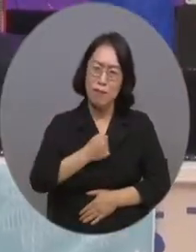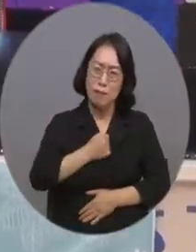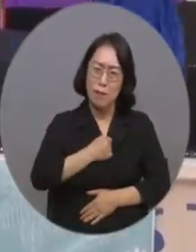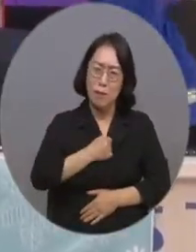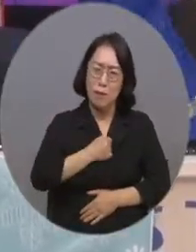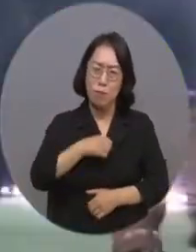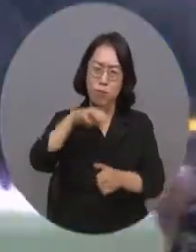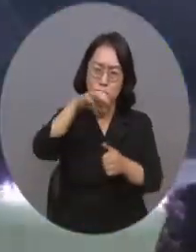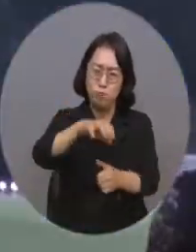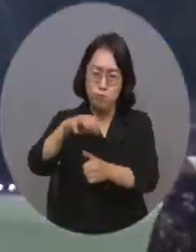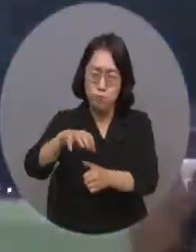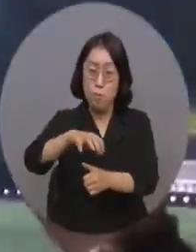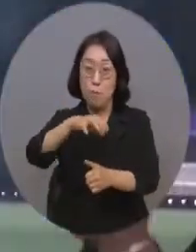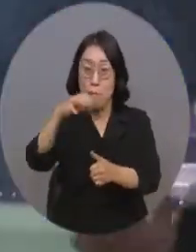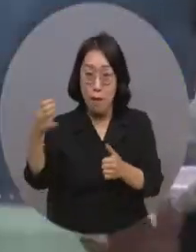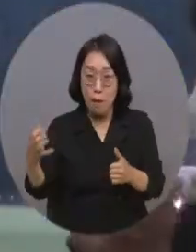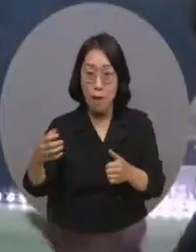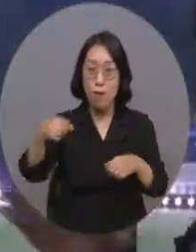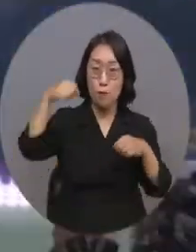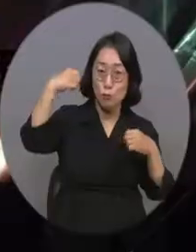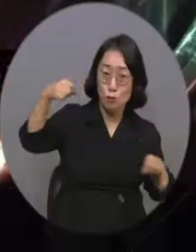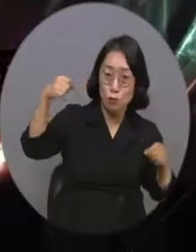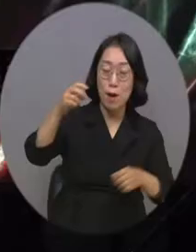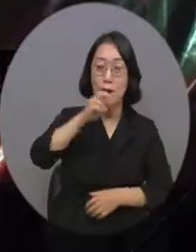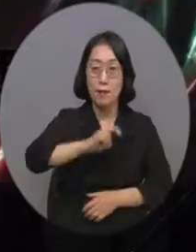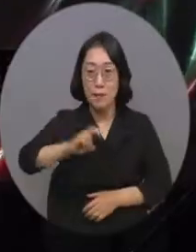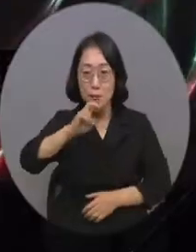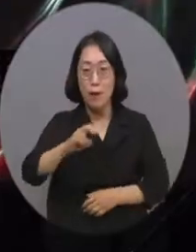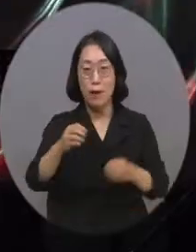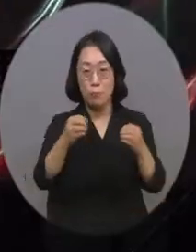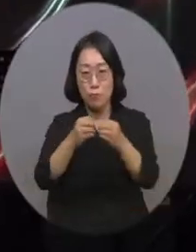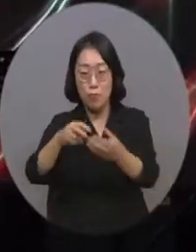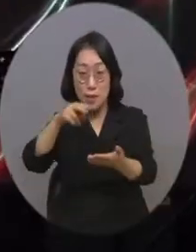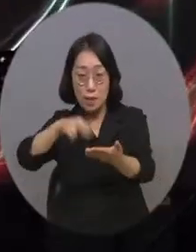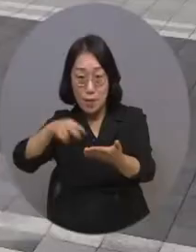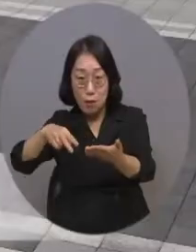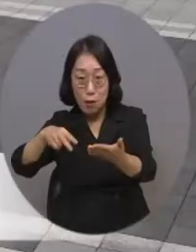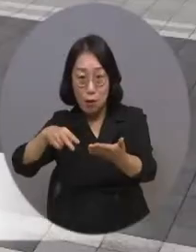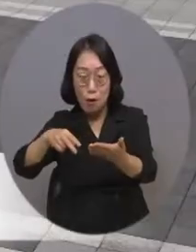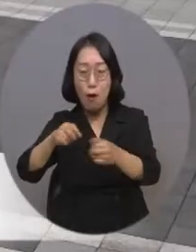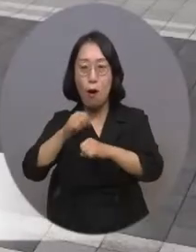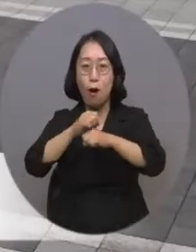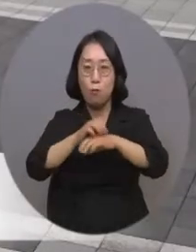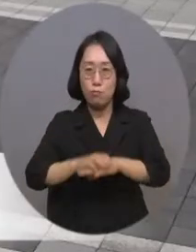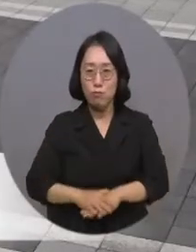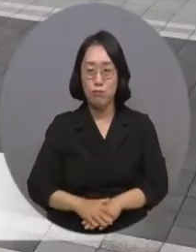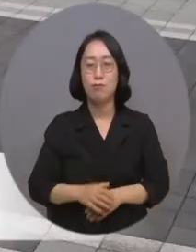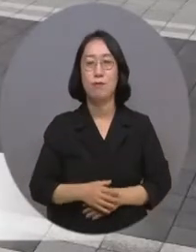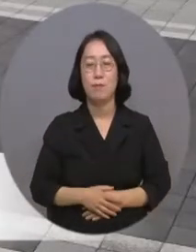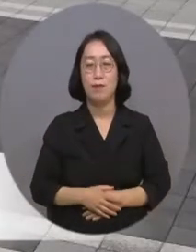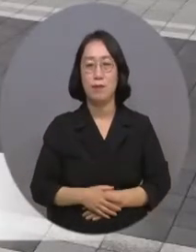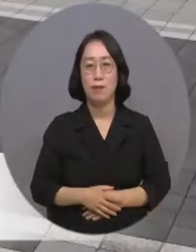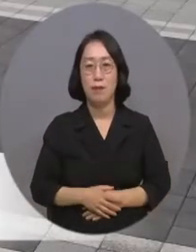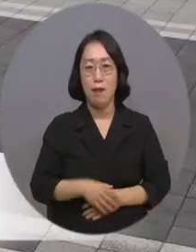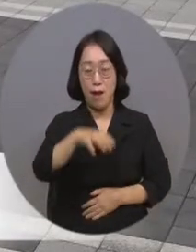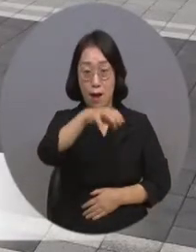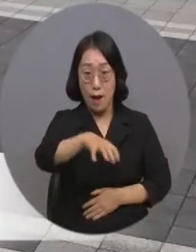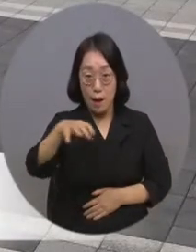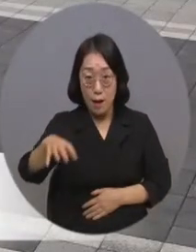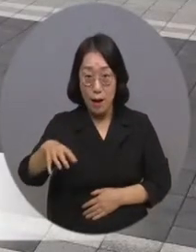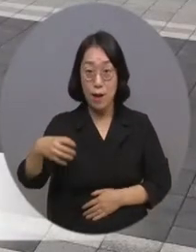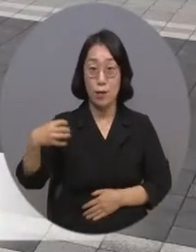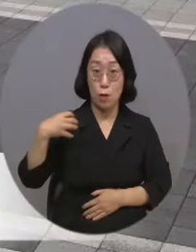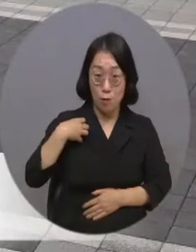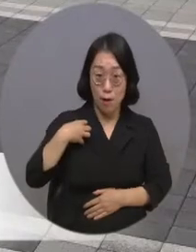시간들을 춤으로, 음악으로, 신앙송으로 풀어내는 모습입니다. 각 지부의 역할을 충실히